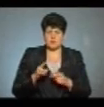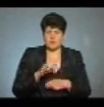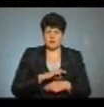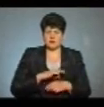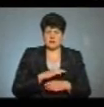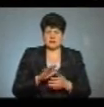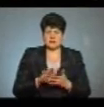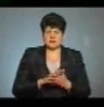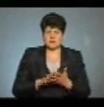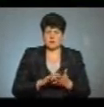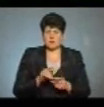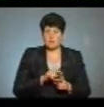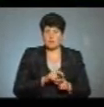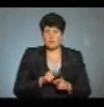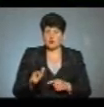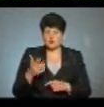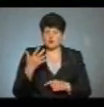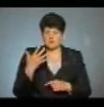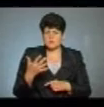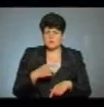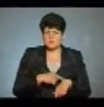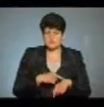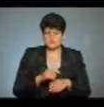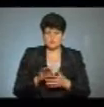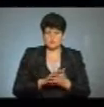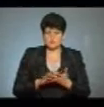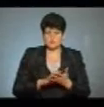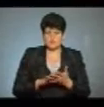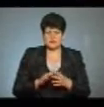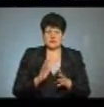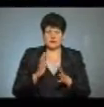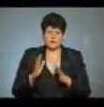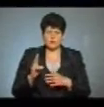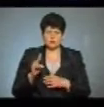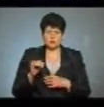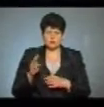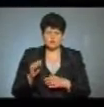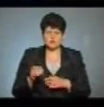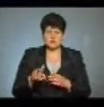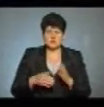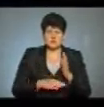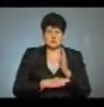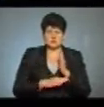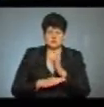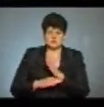профілактичних дезінфекцій протягом 5 годин оприскуватимуть від кліщів траву, кущі та стовбури дерев.